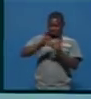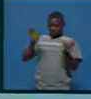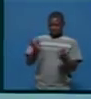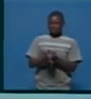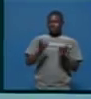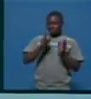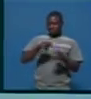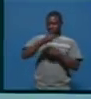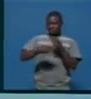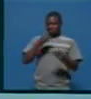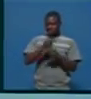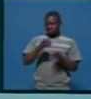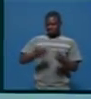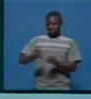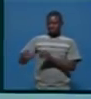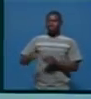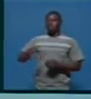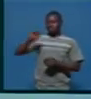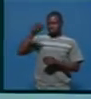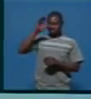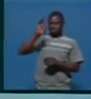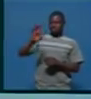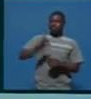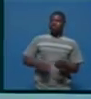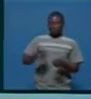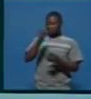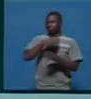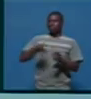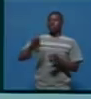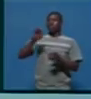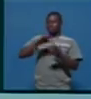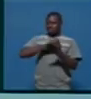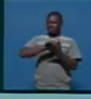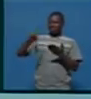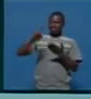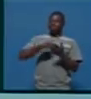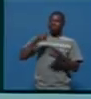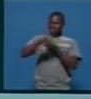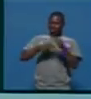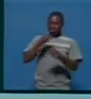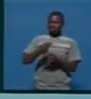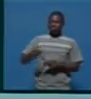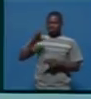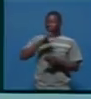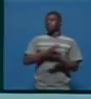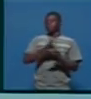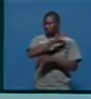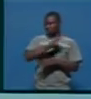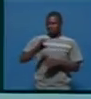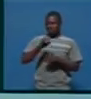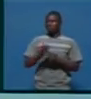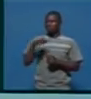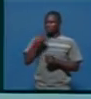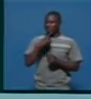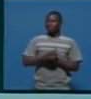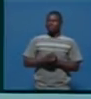la 19e Semaine nationale de la culture Bobo 2018. C'est aussi l'occasion de présenter le logo de la SNC qui se tiendra en fin